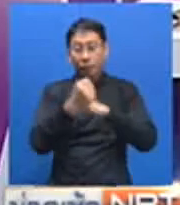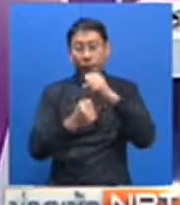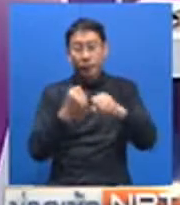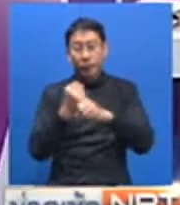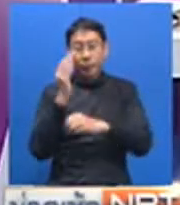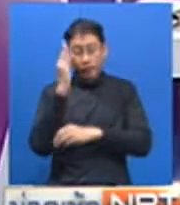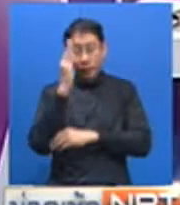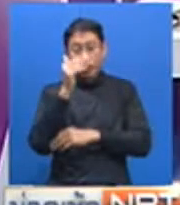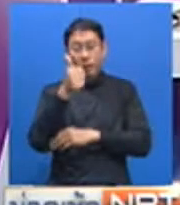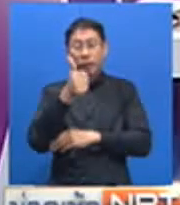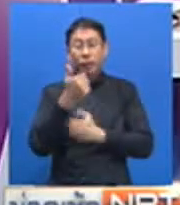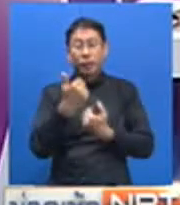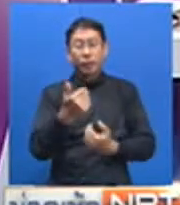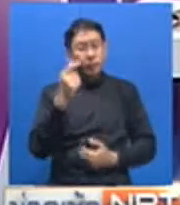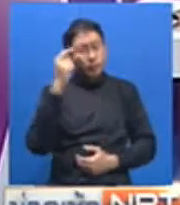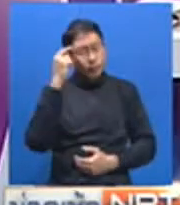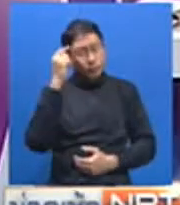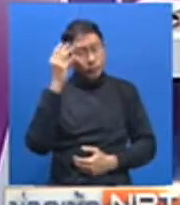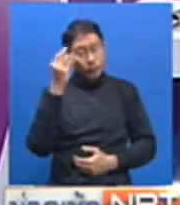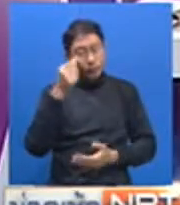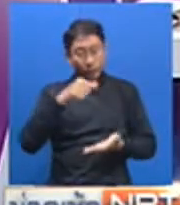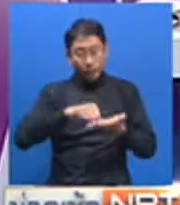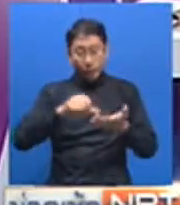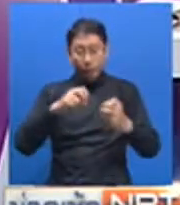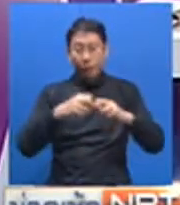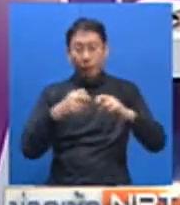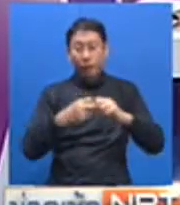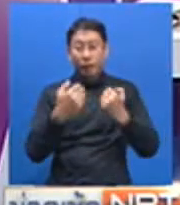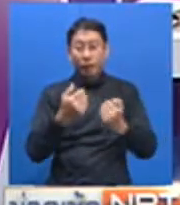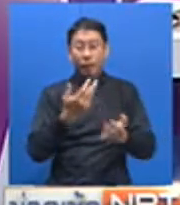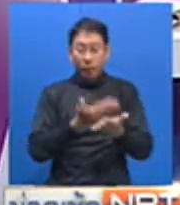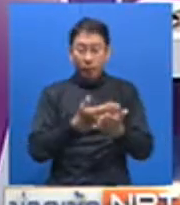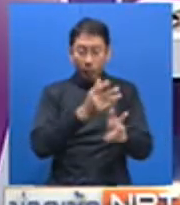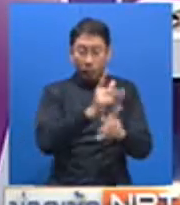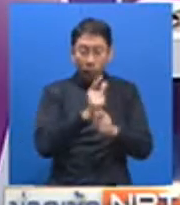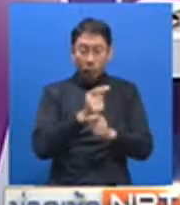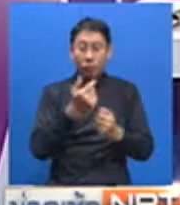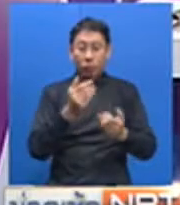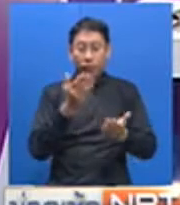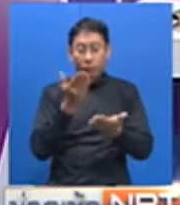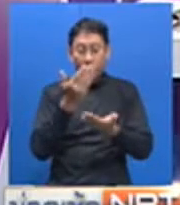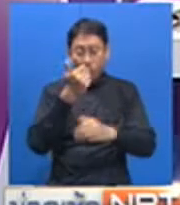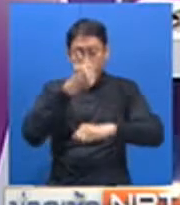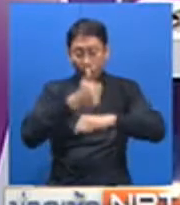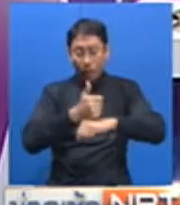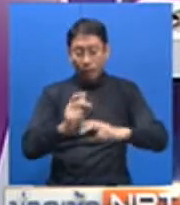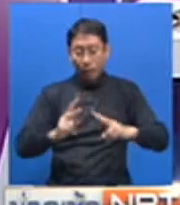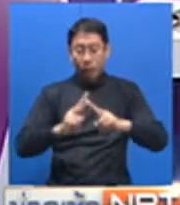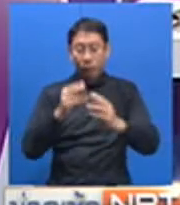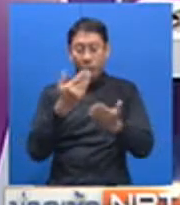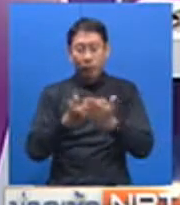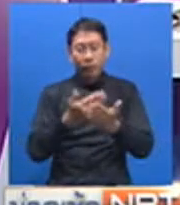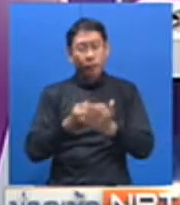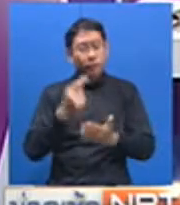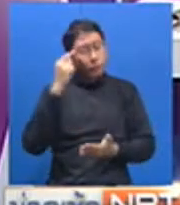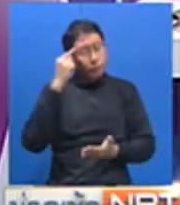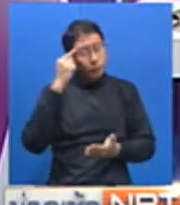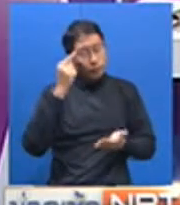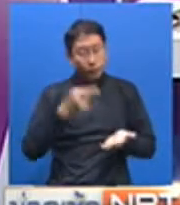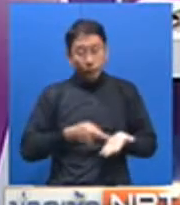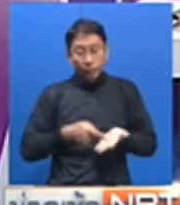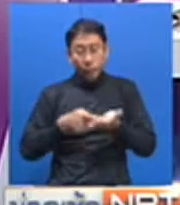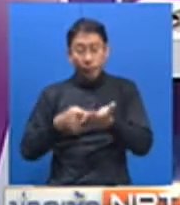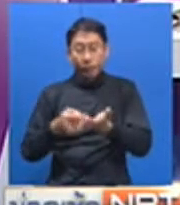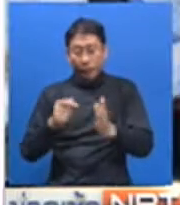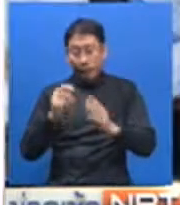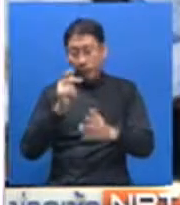จะเอาไปค่ะกลับมาดูแนวคิดนะคะในการแก้ไขปัญหาหนี้นอกระบบของกระทรวงการคลังกันบ้างค่ะโดยและมติว่าการกระทรวงการคลังก็เสนอแนวคิดแก้ไขปัญหา